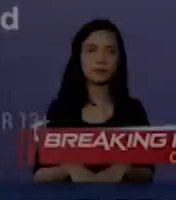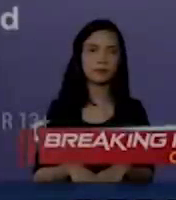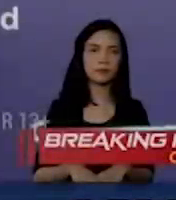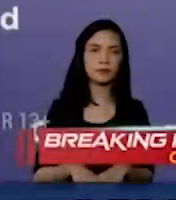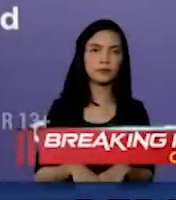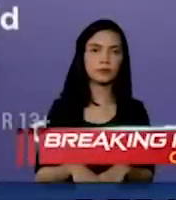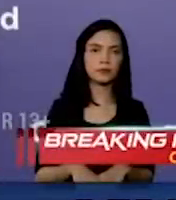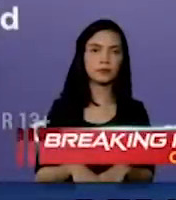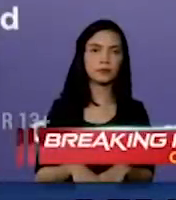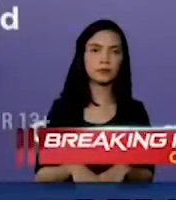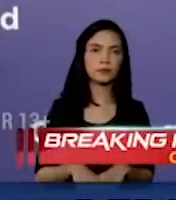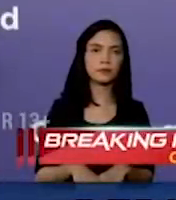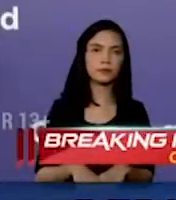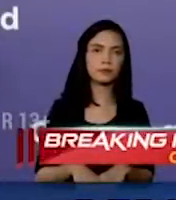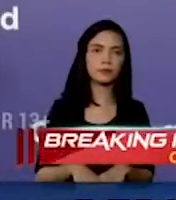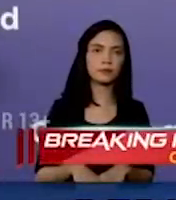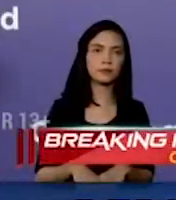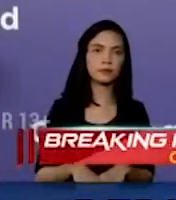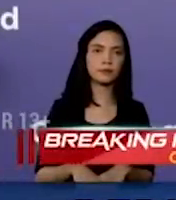Hai